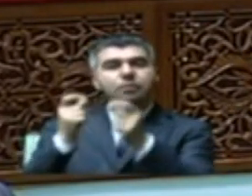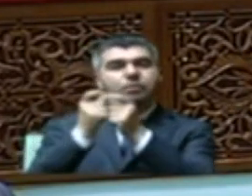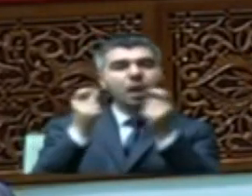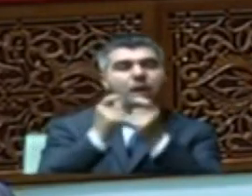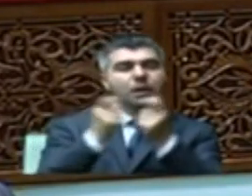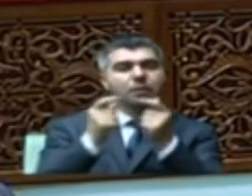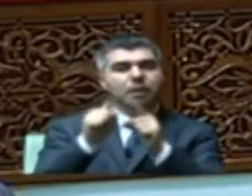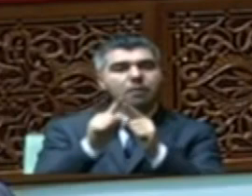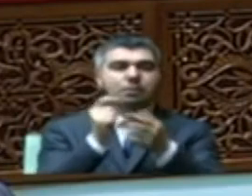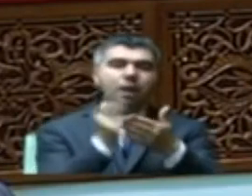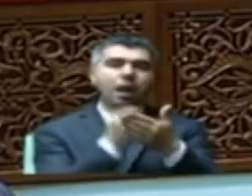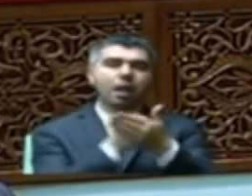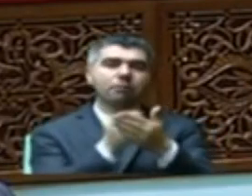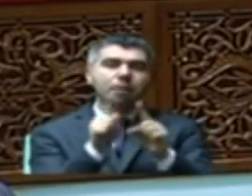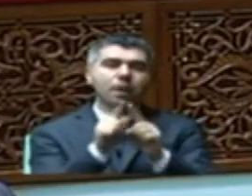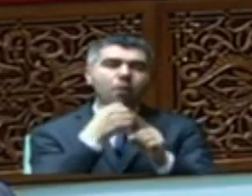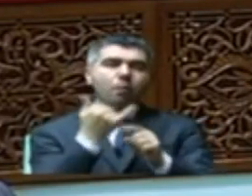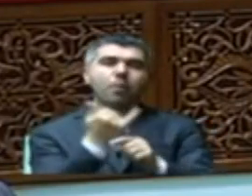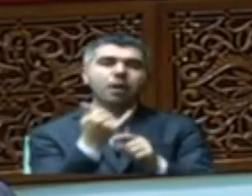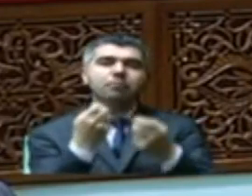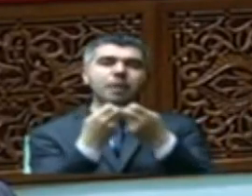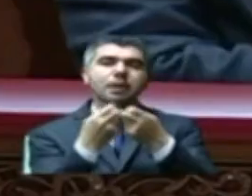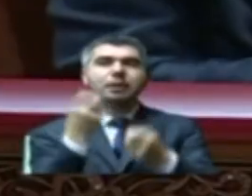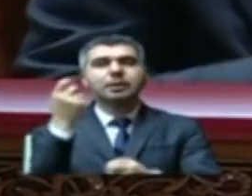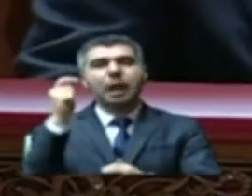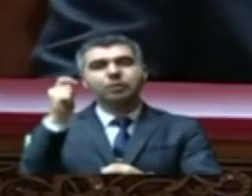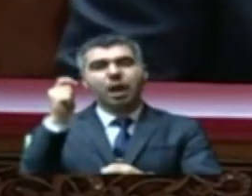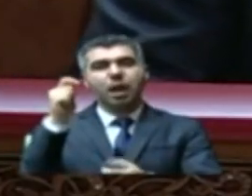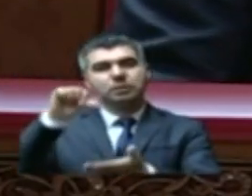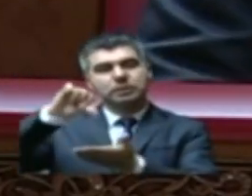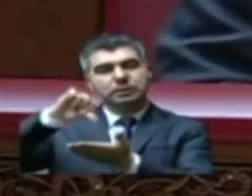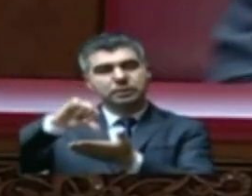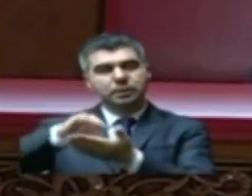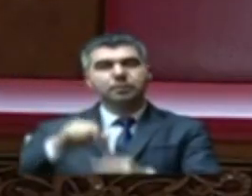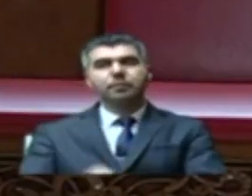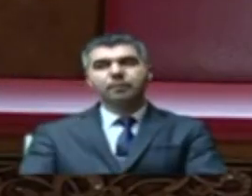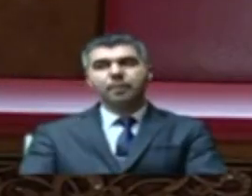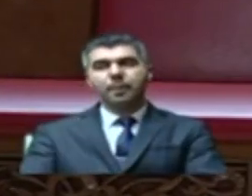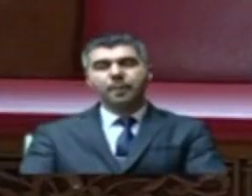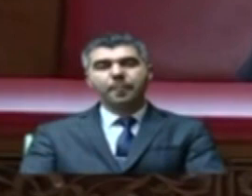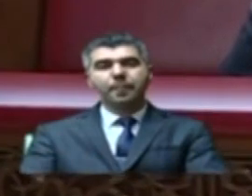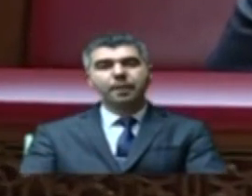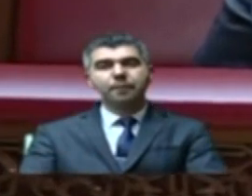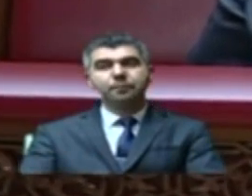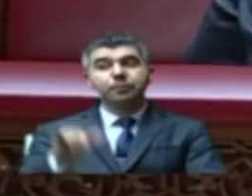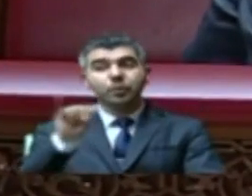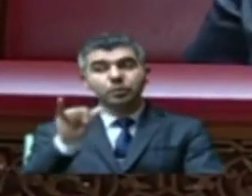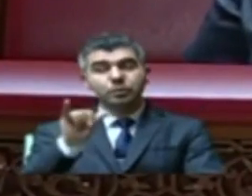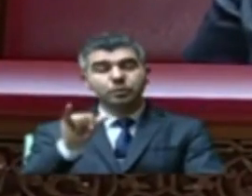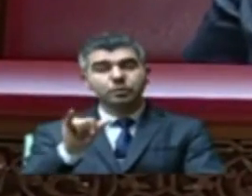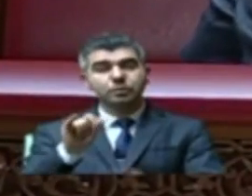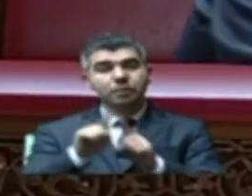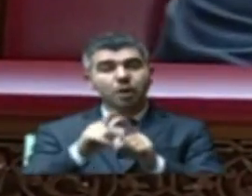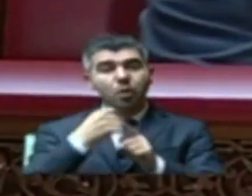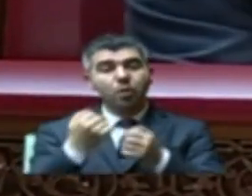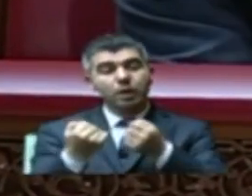من المطالب على مستوى طنجه، تنقصد طنجه، وهي بسيطه كنظن ولكن اساسيه، وهو الباركينج.